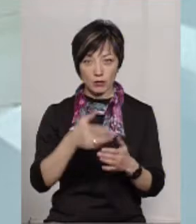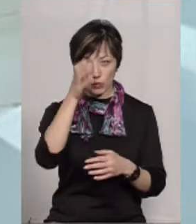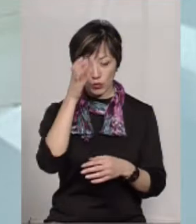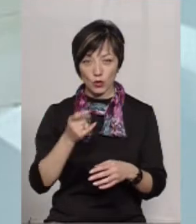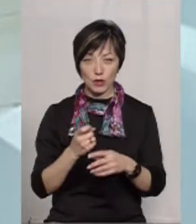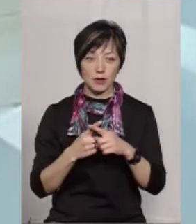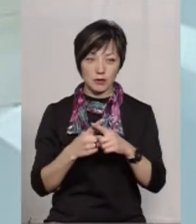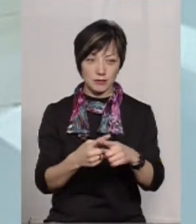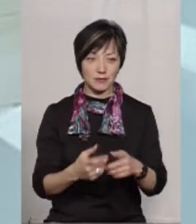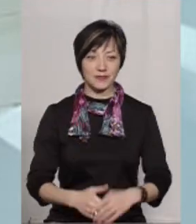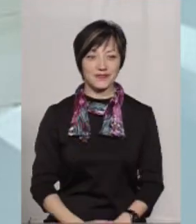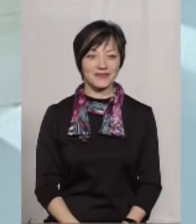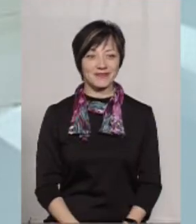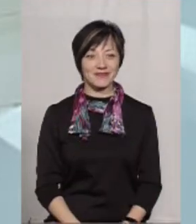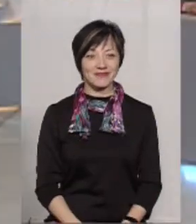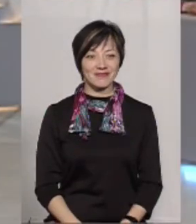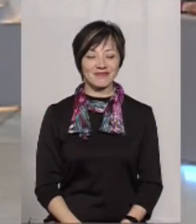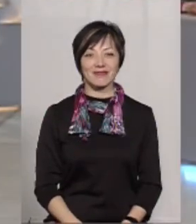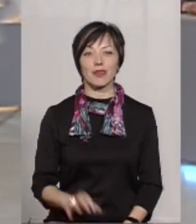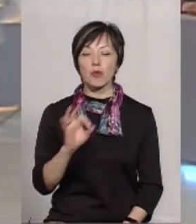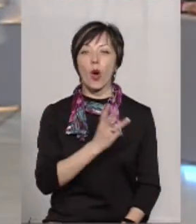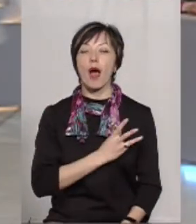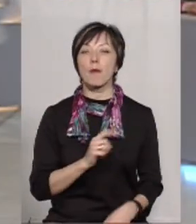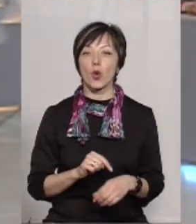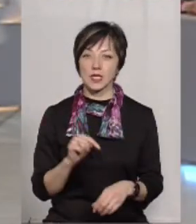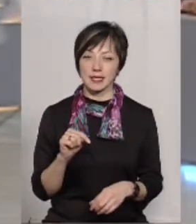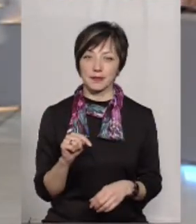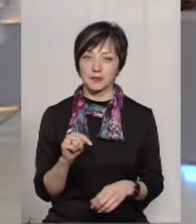мудрі, бути попутним вітром для дитини. Про емоції.